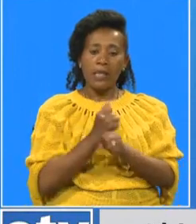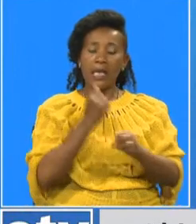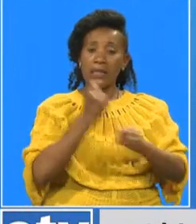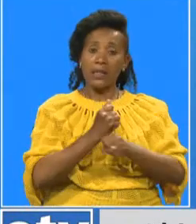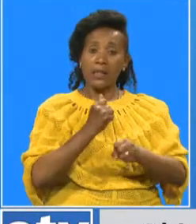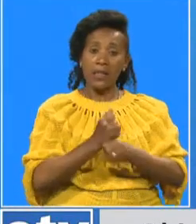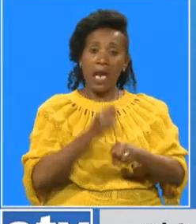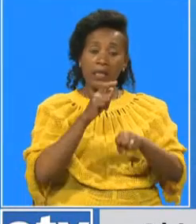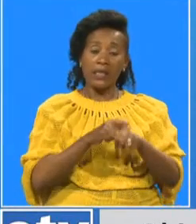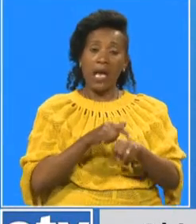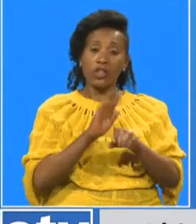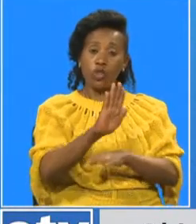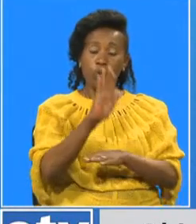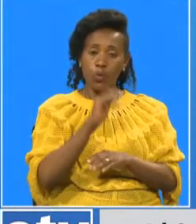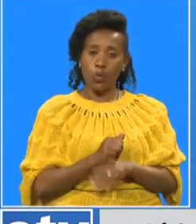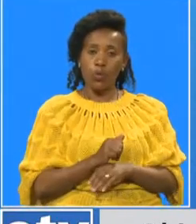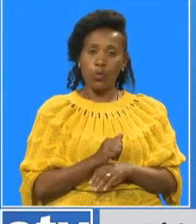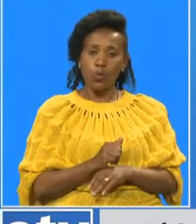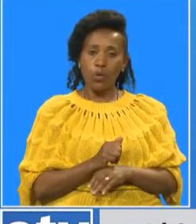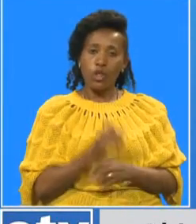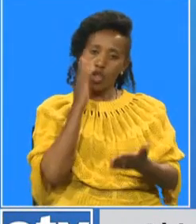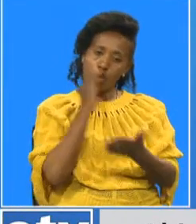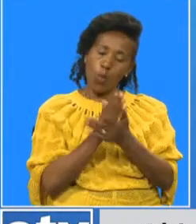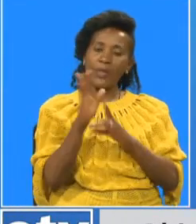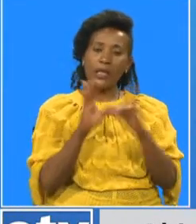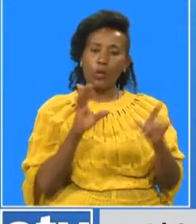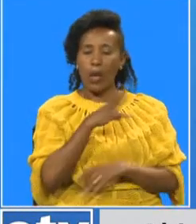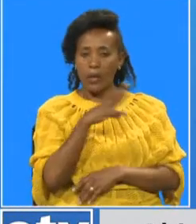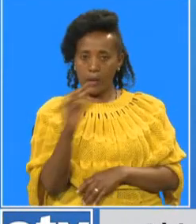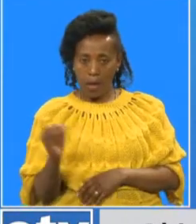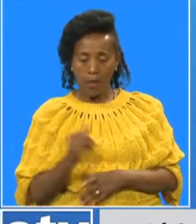የስራ ጊዜያቸው ያው እንዲቆም ተደርጓልና